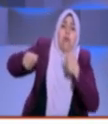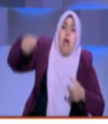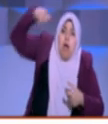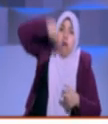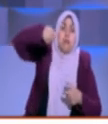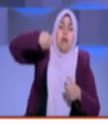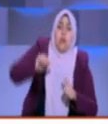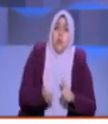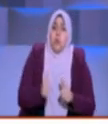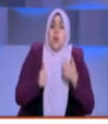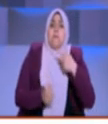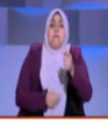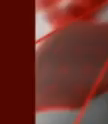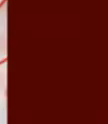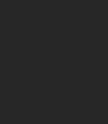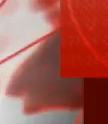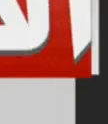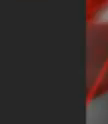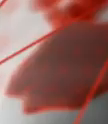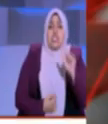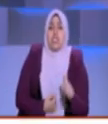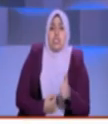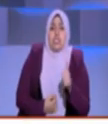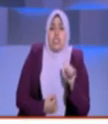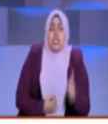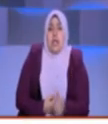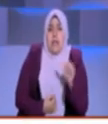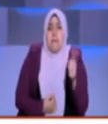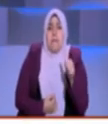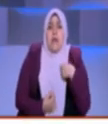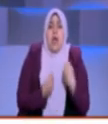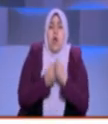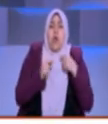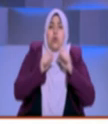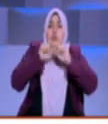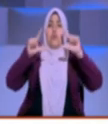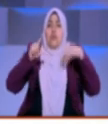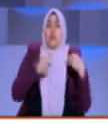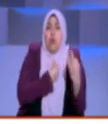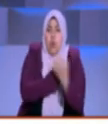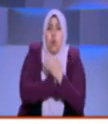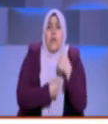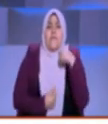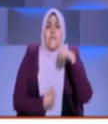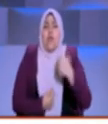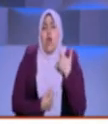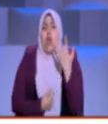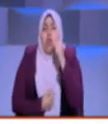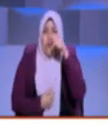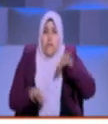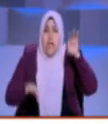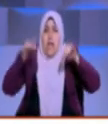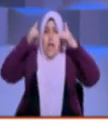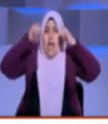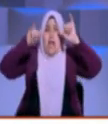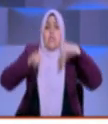مراسلتنا شيماء بكر أيضا عبر خدمة سكايب. شيماء، أهلا وسهلا بك، كيف تبدو الصورة على مستوى الأرقام المسجلة في عموم إسبانيا،